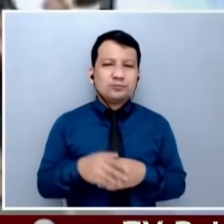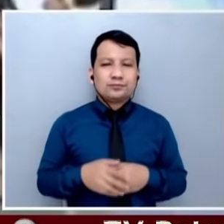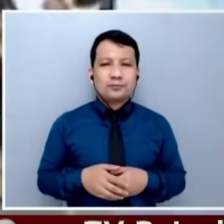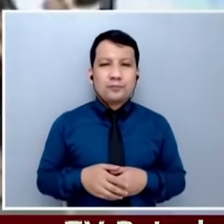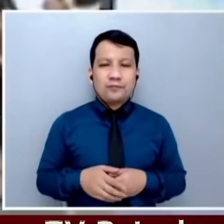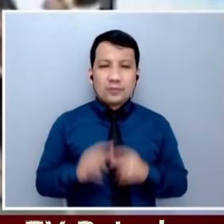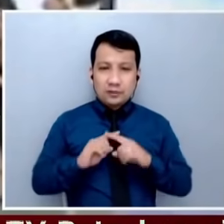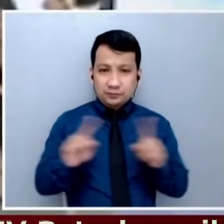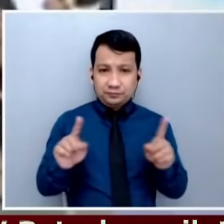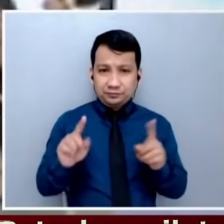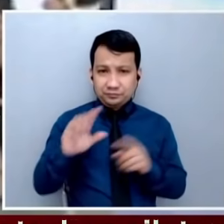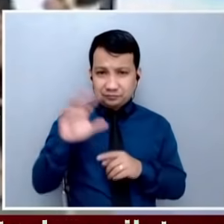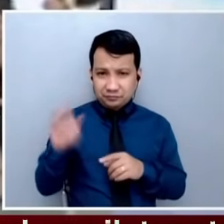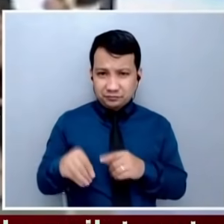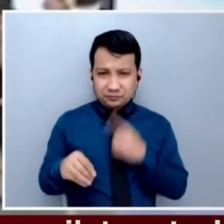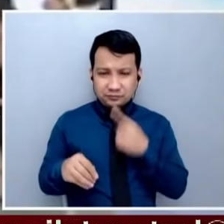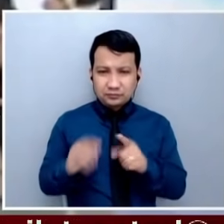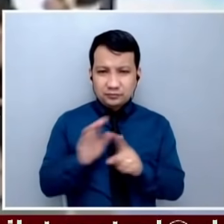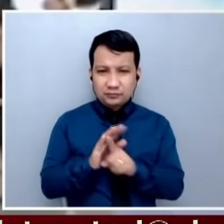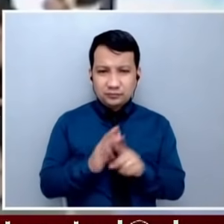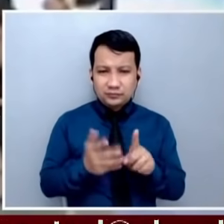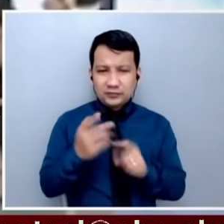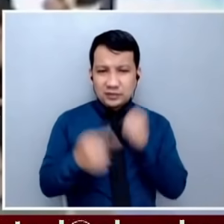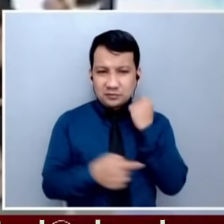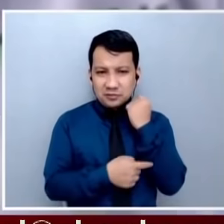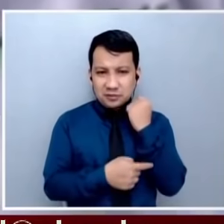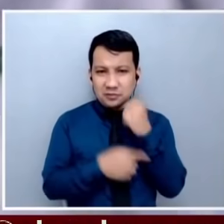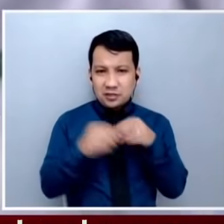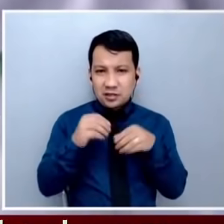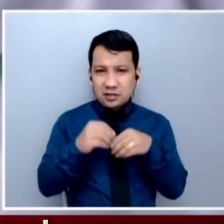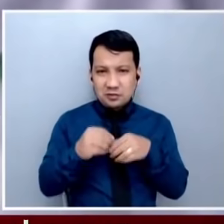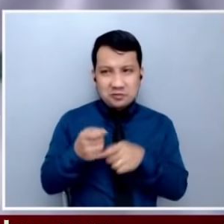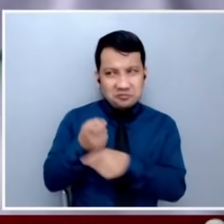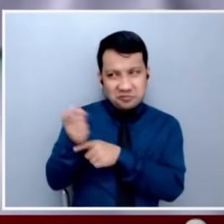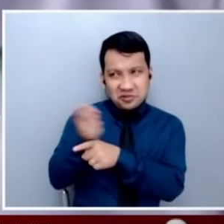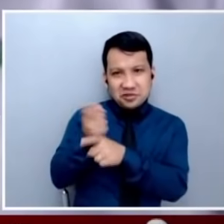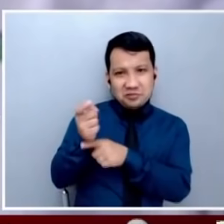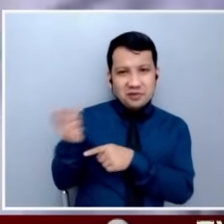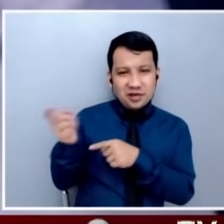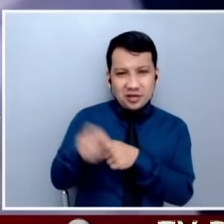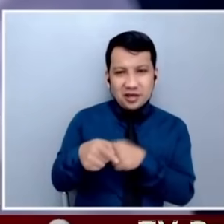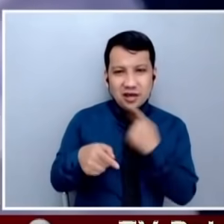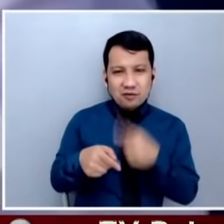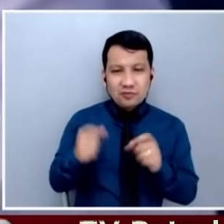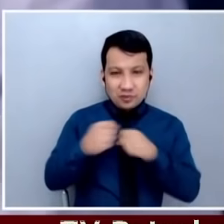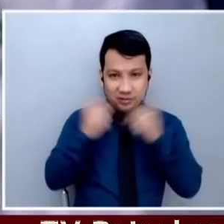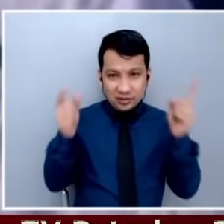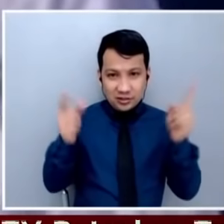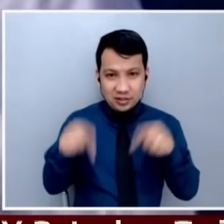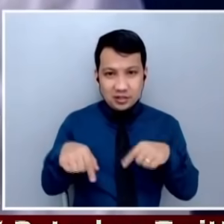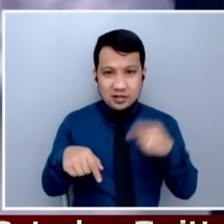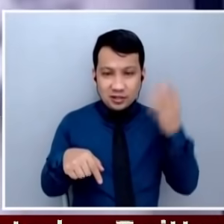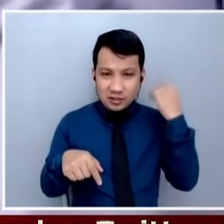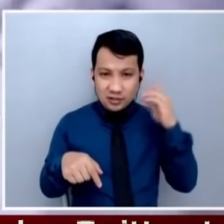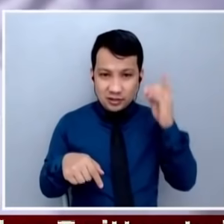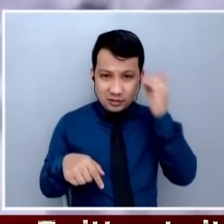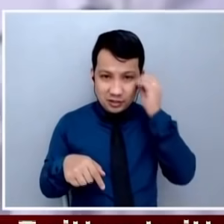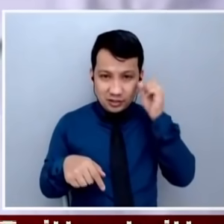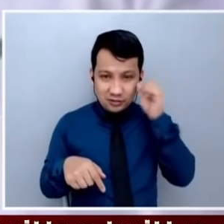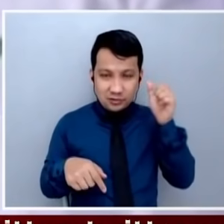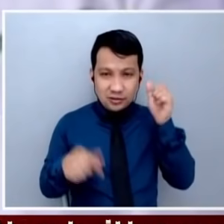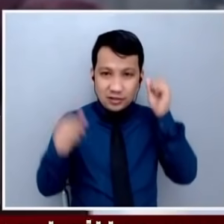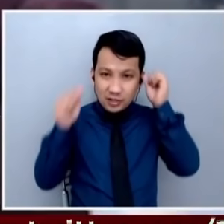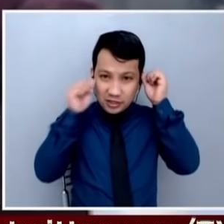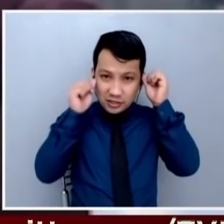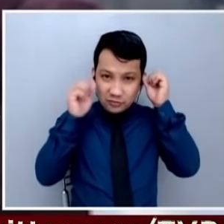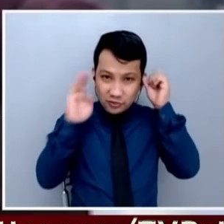Pero naintriga ang fans nang nagtuksuhan sa loob ng studio nang sorpresang manood ng MediaCon sina Darren Espanto at AC